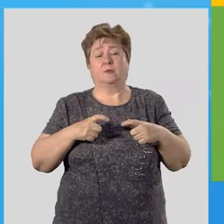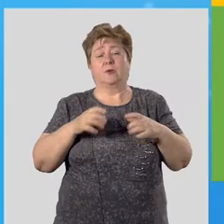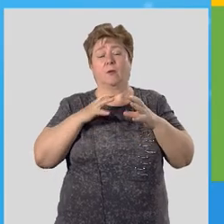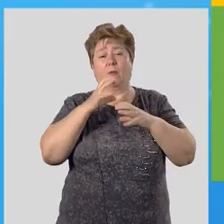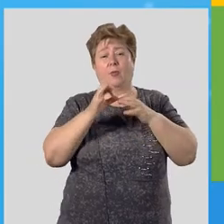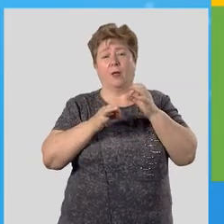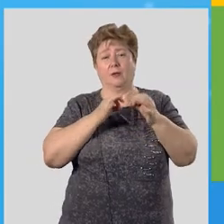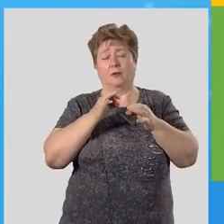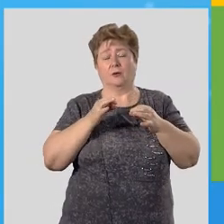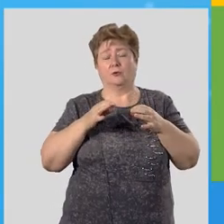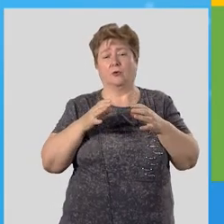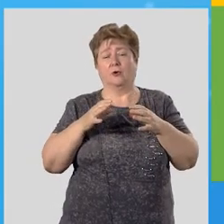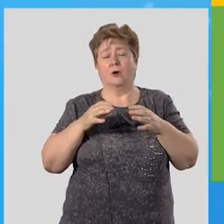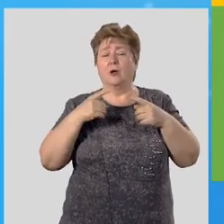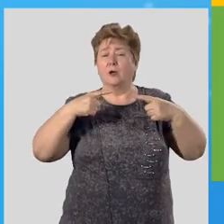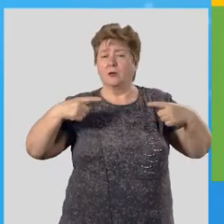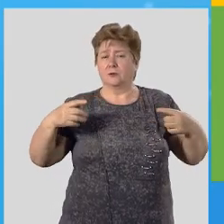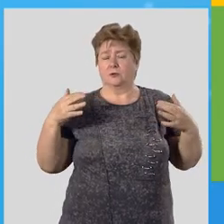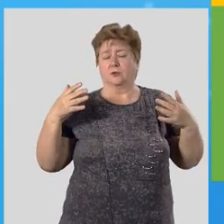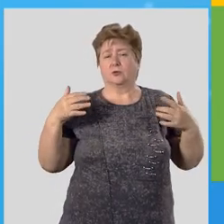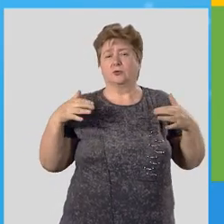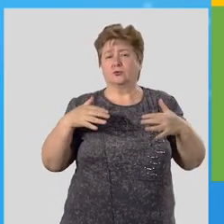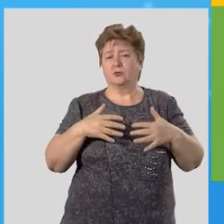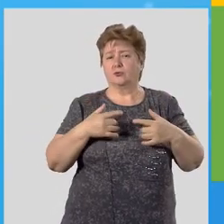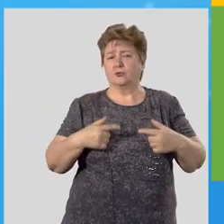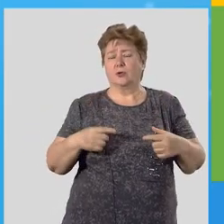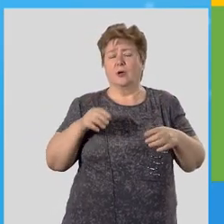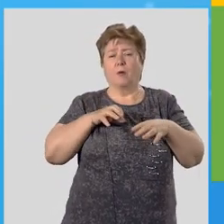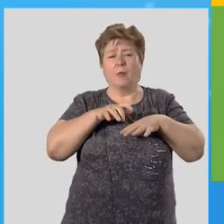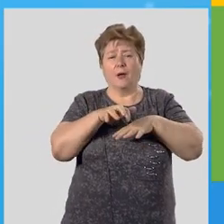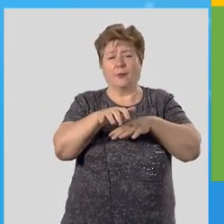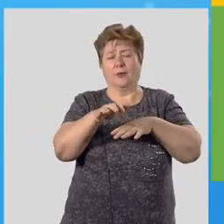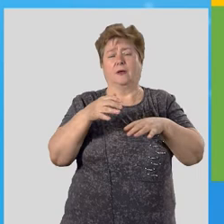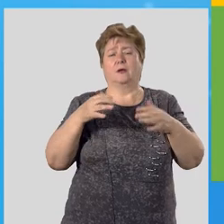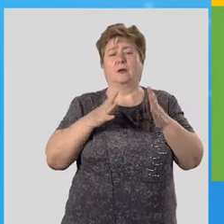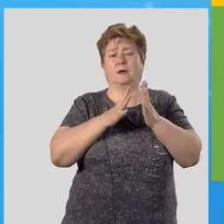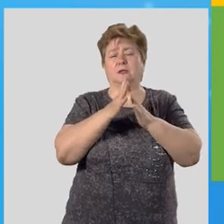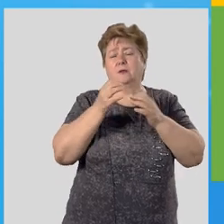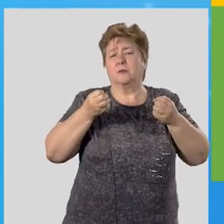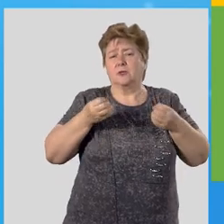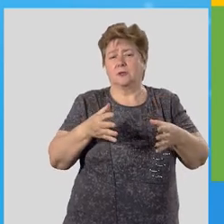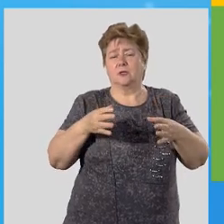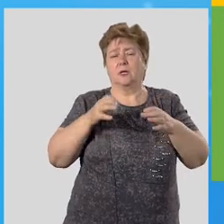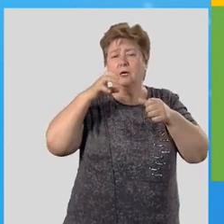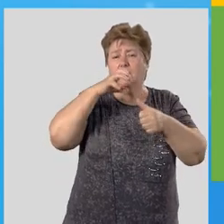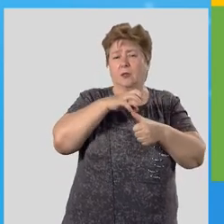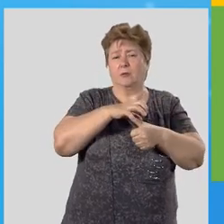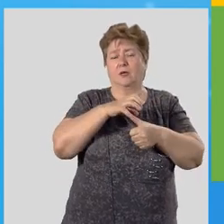планету. Разнообразные существа, такие как бактерии, простейшие,